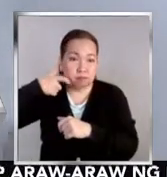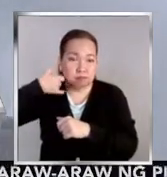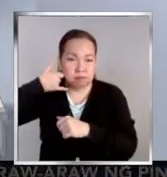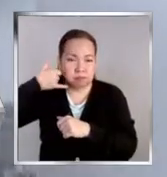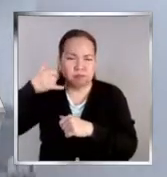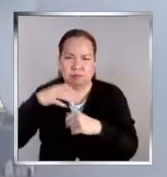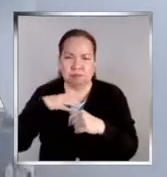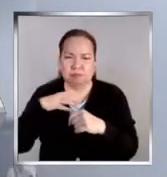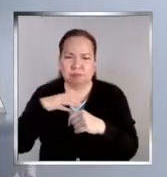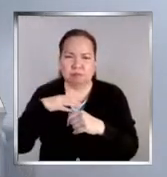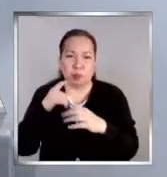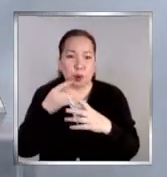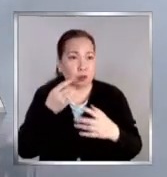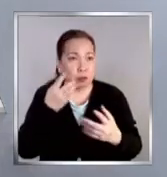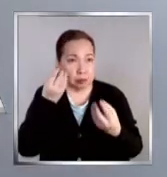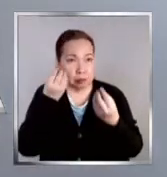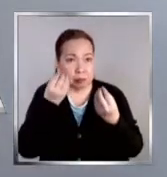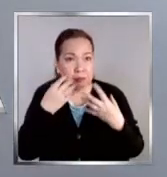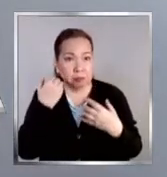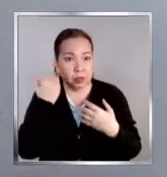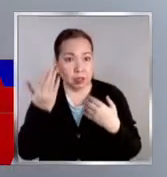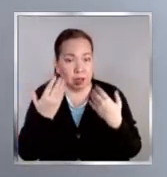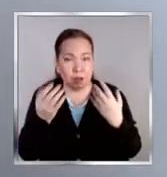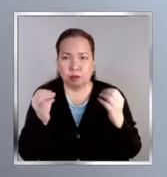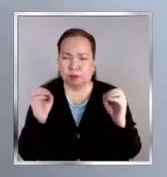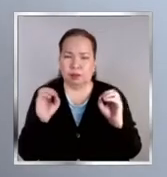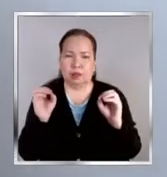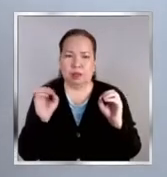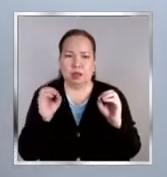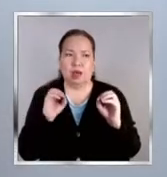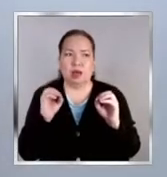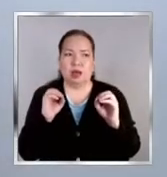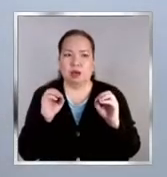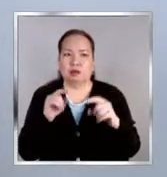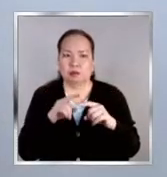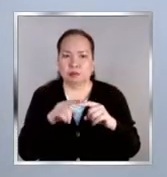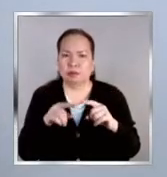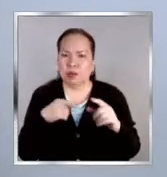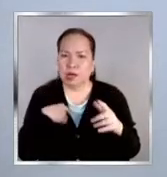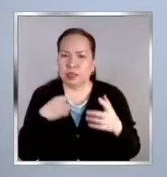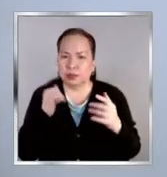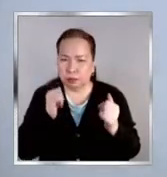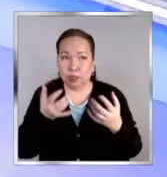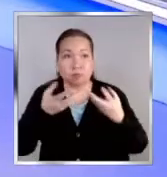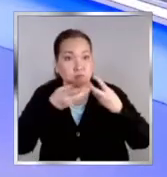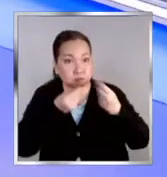casualty. Napula ng apoy na inaalam pa ang pinagmulan.